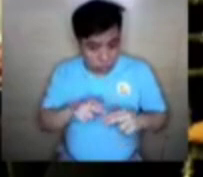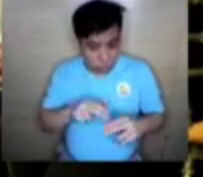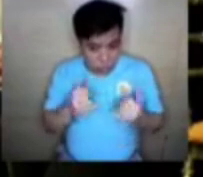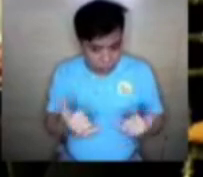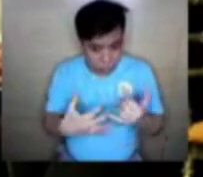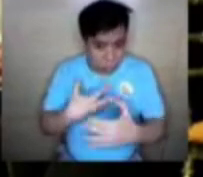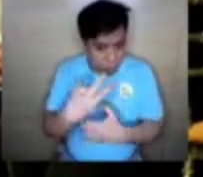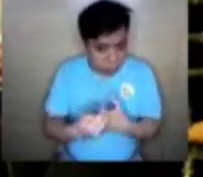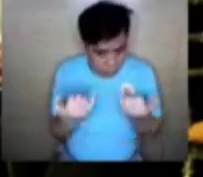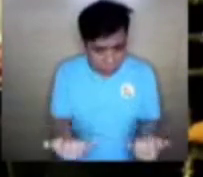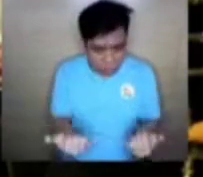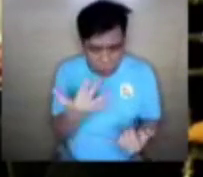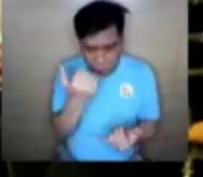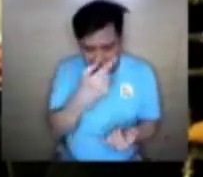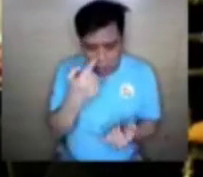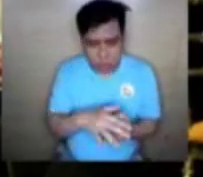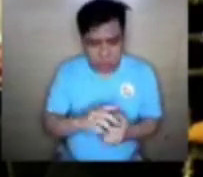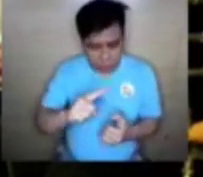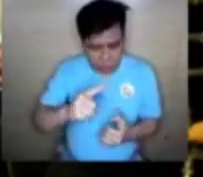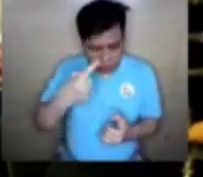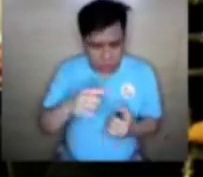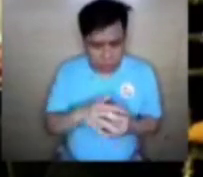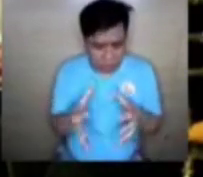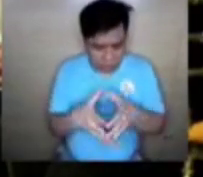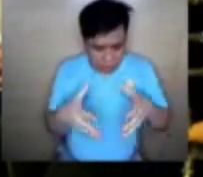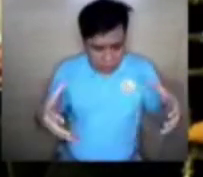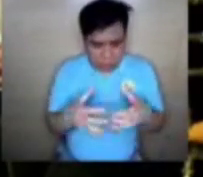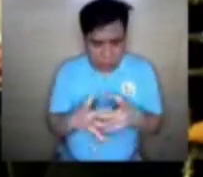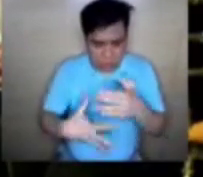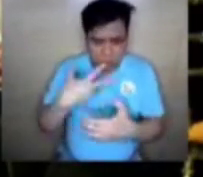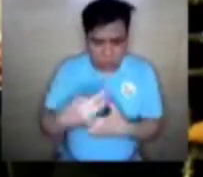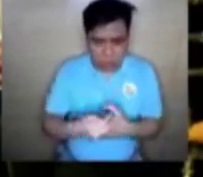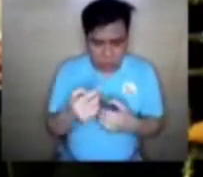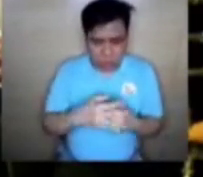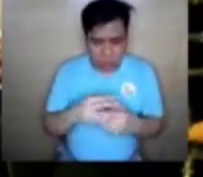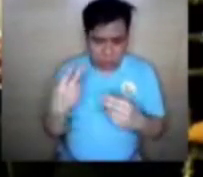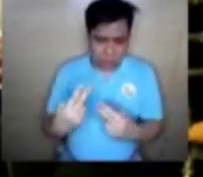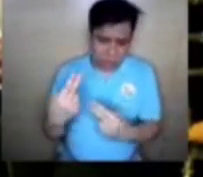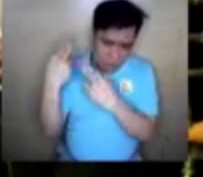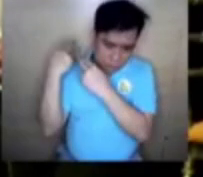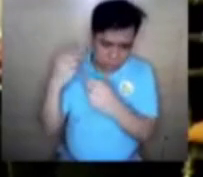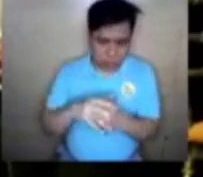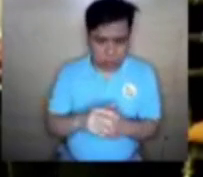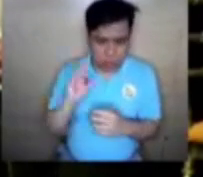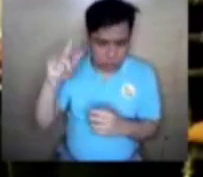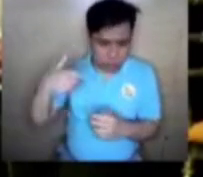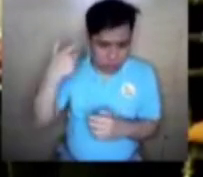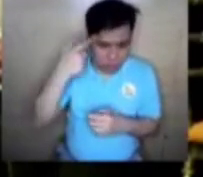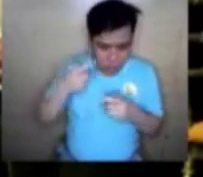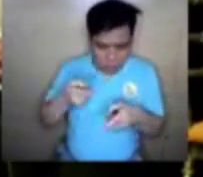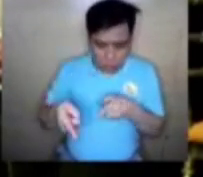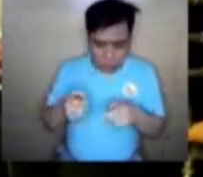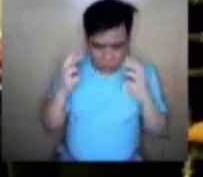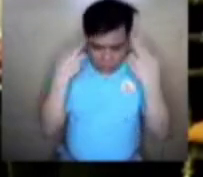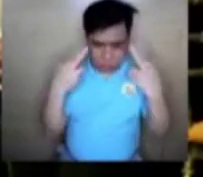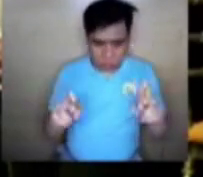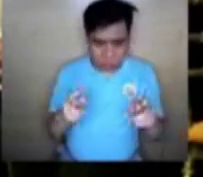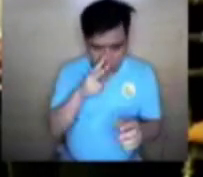nga nila, ito po yung pinakamalaking programa sa kasaysayan ng ating pamahalaan, national man o lokal.